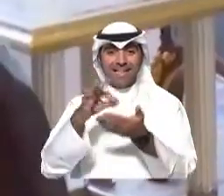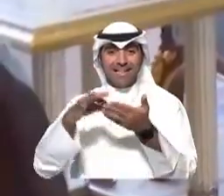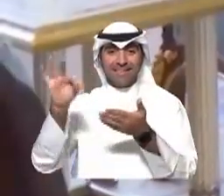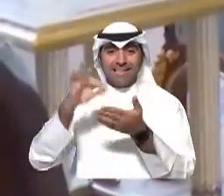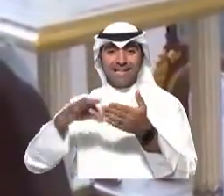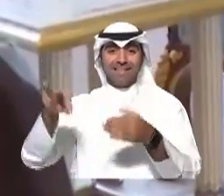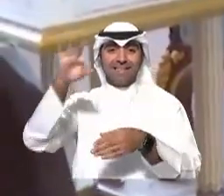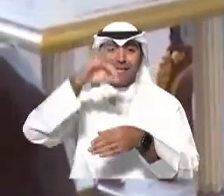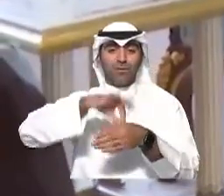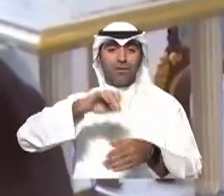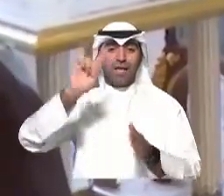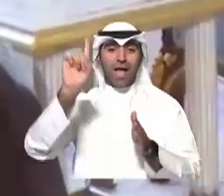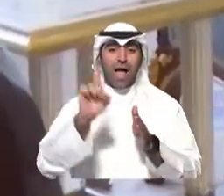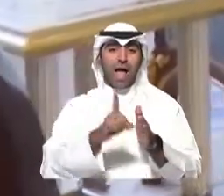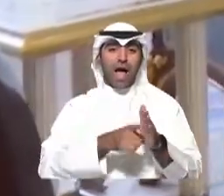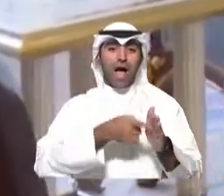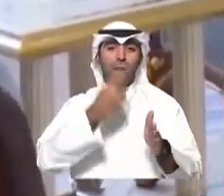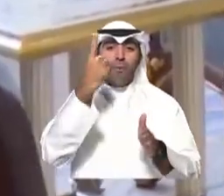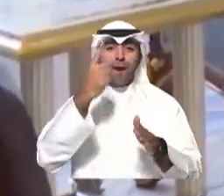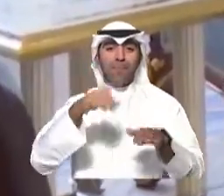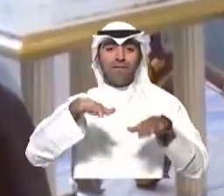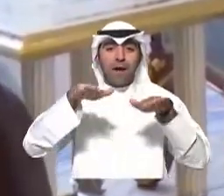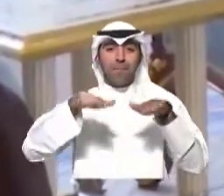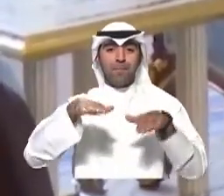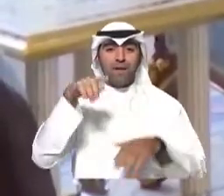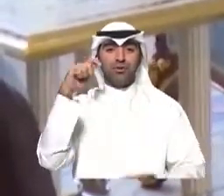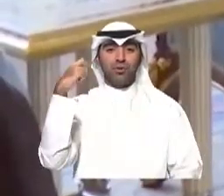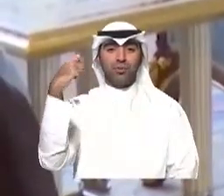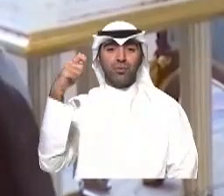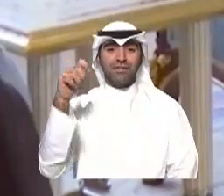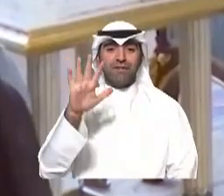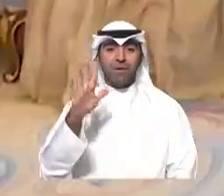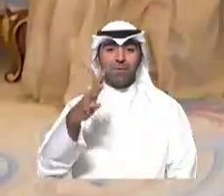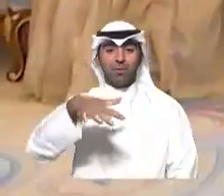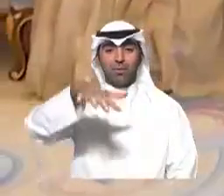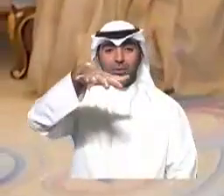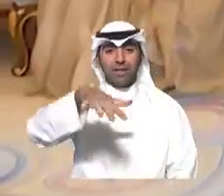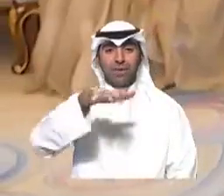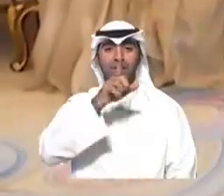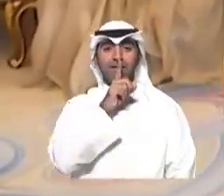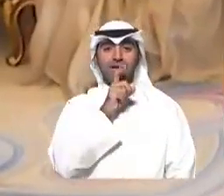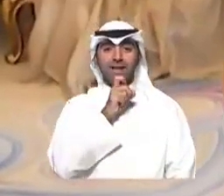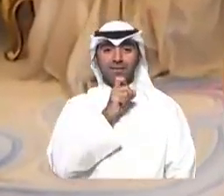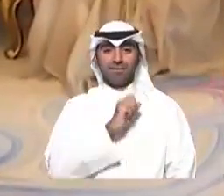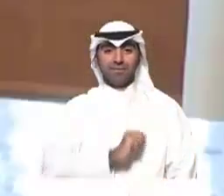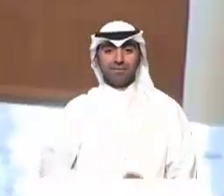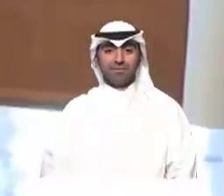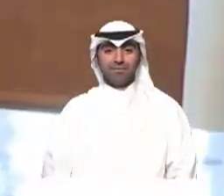نوعية، مشيدا بدعم سمو أمير دولة قطر لتلك الخطوة السياسية الفارقة.